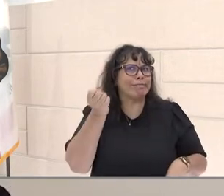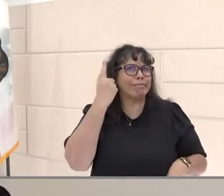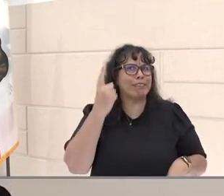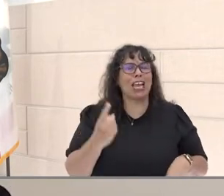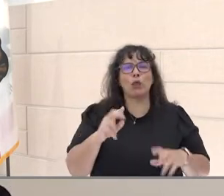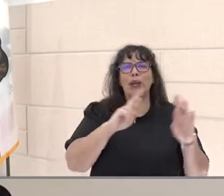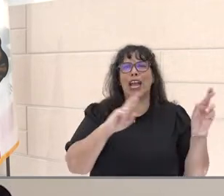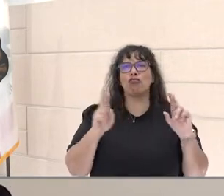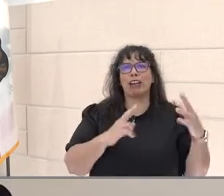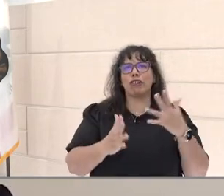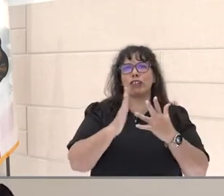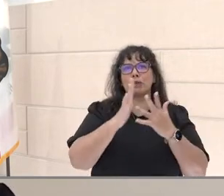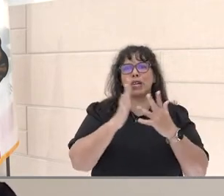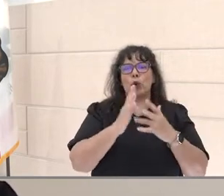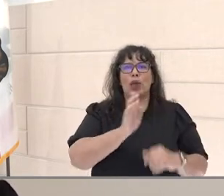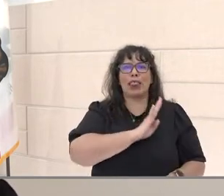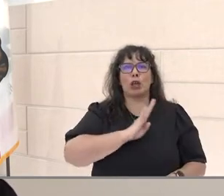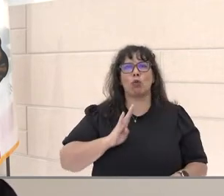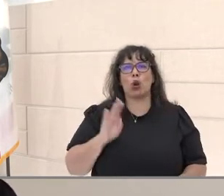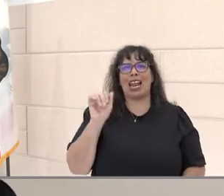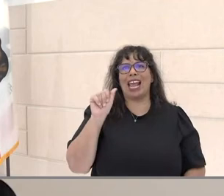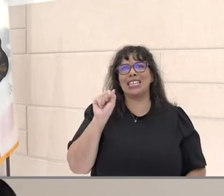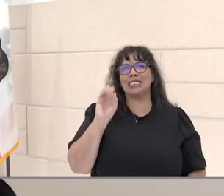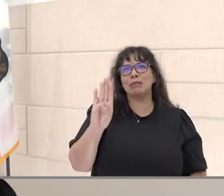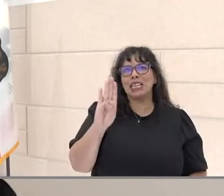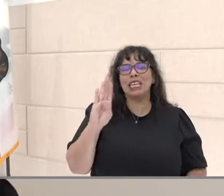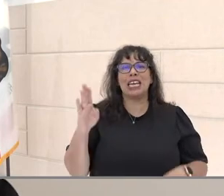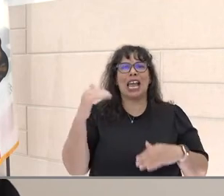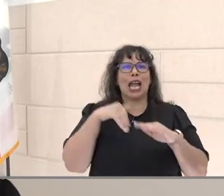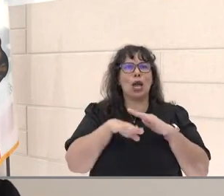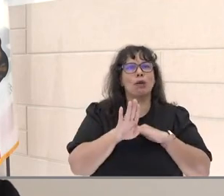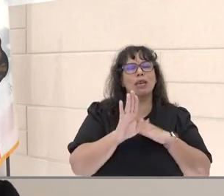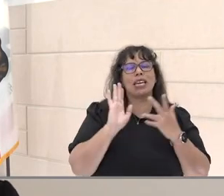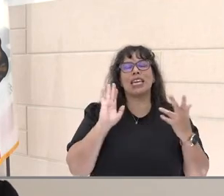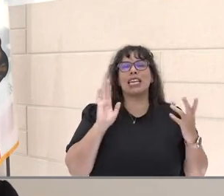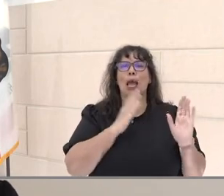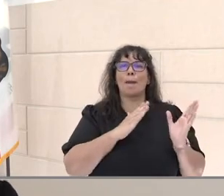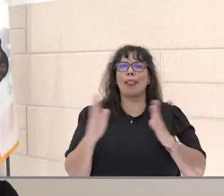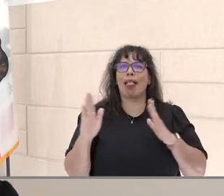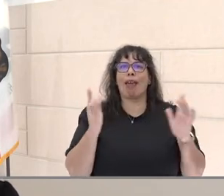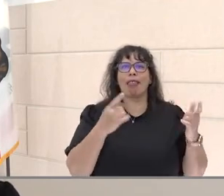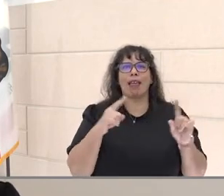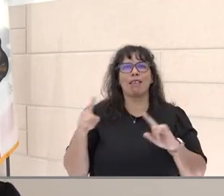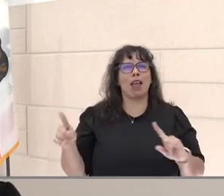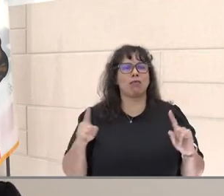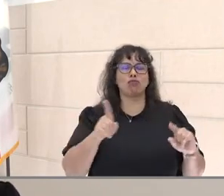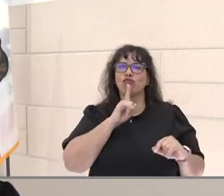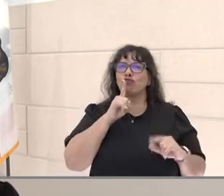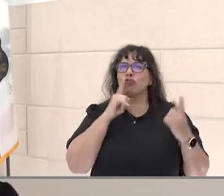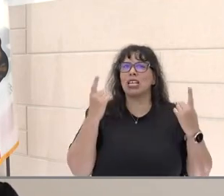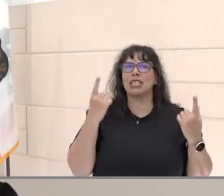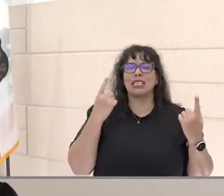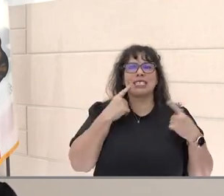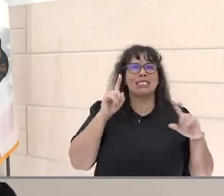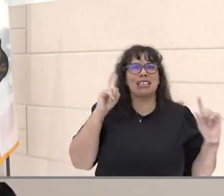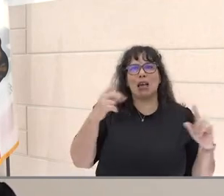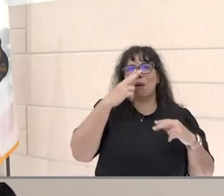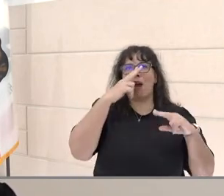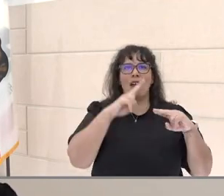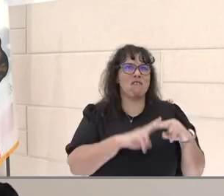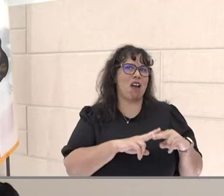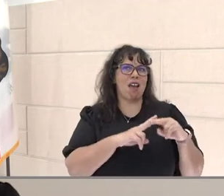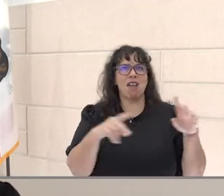ปดาห์มุนหนึ่งบางทีสลาเรียนตัวตัวสะโจเรียนไว้นั่นคือยังเรียบจำเกี่ยวกับโครงการเจจราสำหรับส